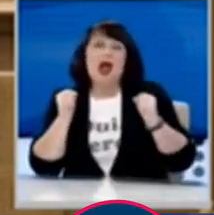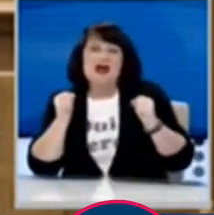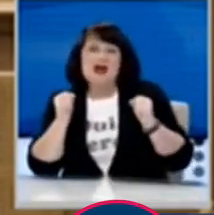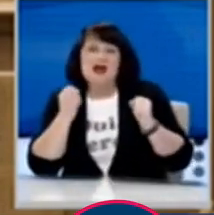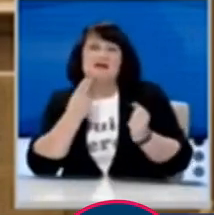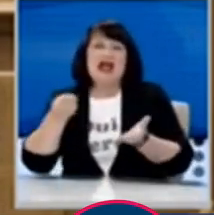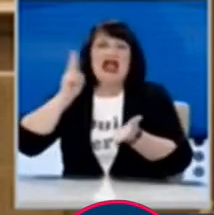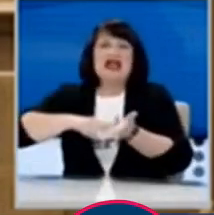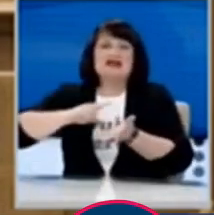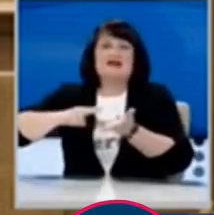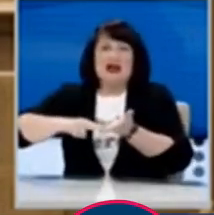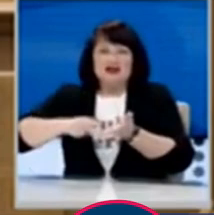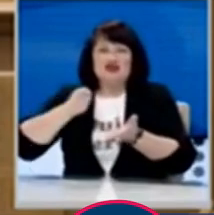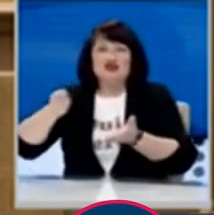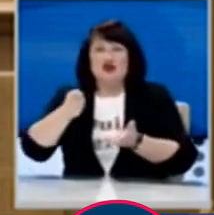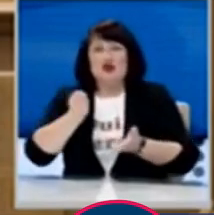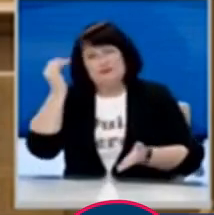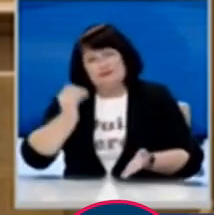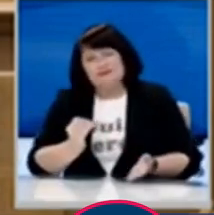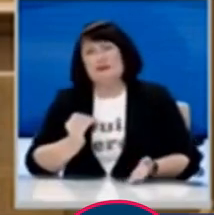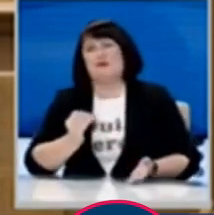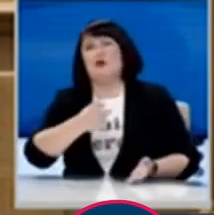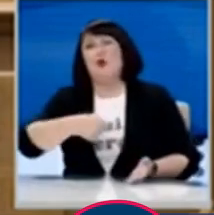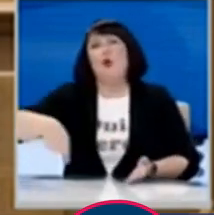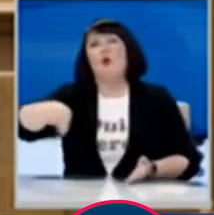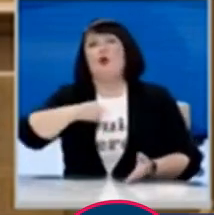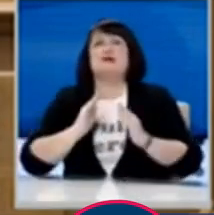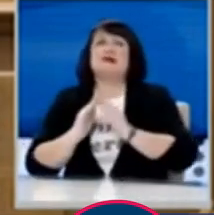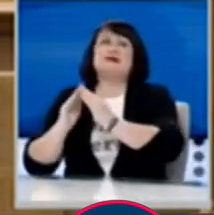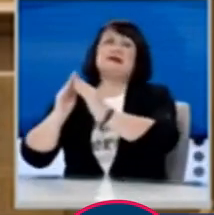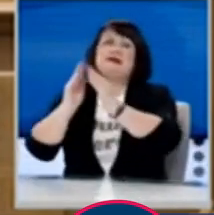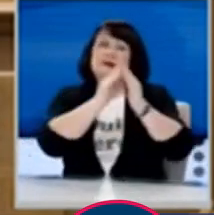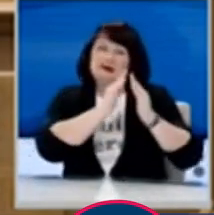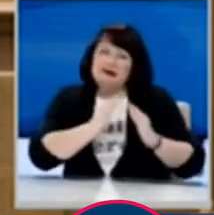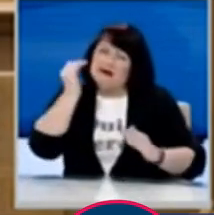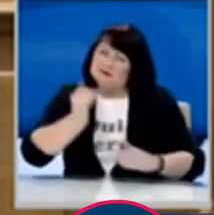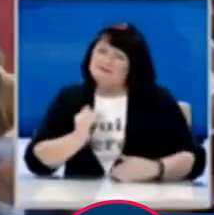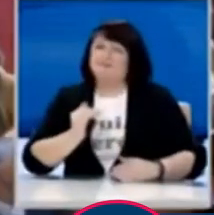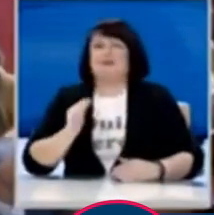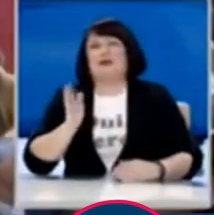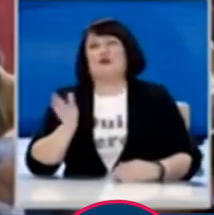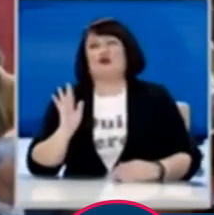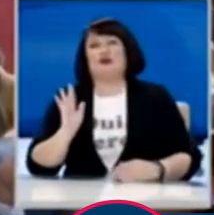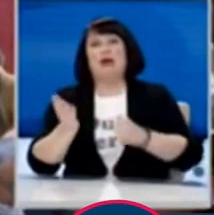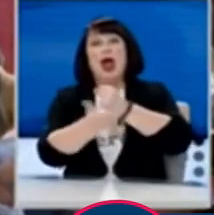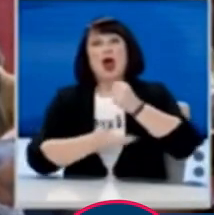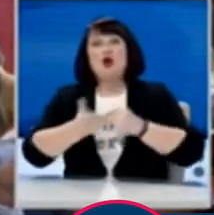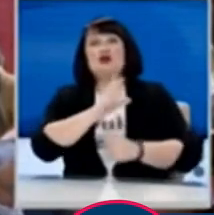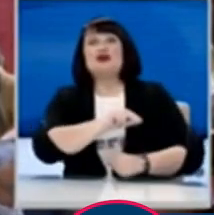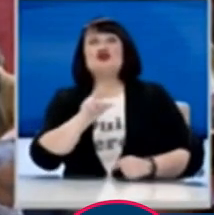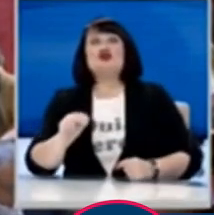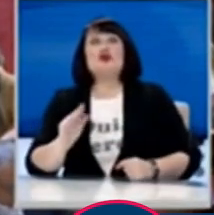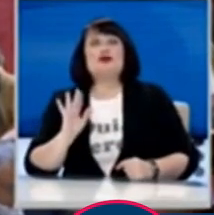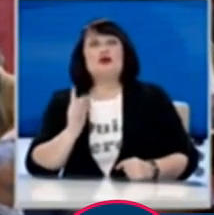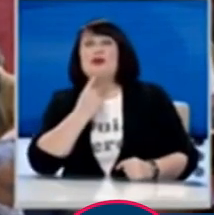ασφάλιστρο θα ήταν σημαντικά μειωμένο για κάθε σπίτι το οποίο θα ασφαλιζόταν. Και το ίδιο ισχύει και για τους αγρότες μας. Δεν